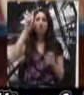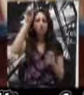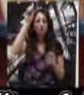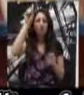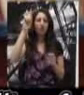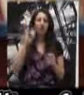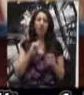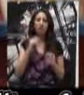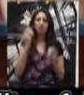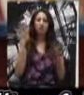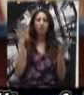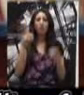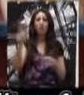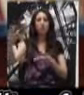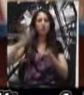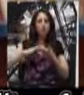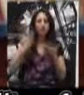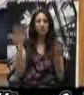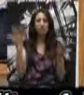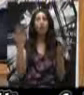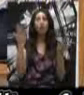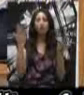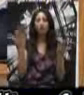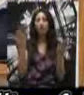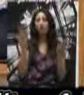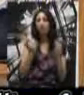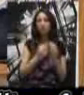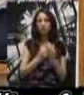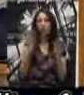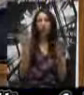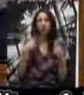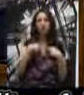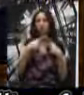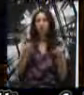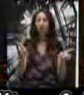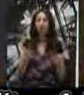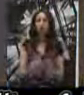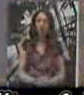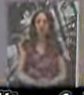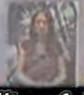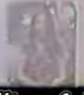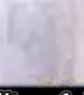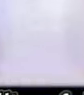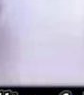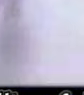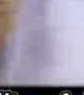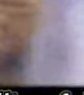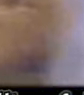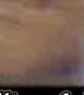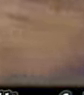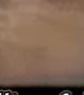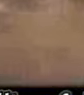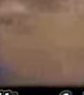الله ان شاء الله ثم من حضرتك باذن من الجميع الله. يا رب يا رب يا رب, يا رب يفكها علينا.